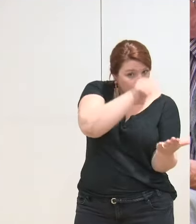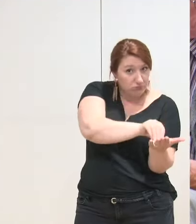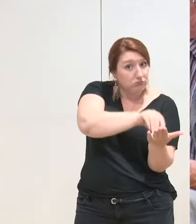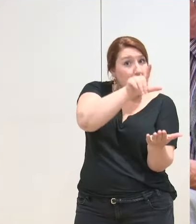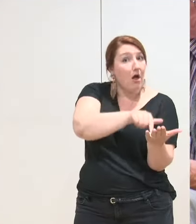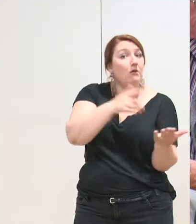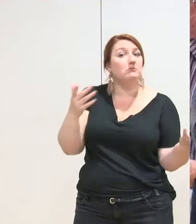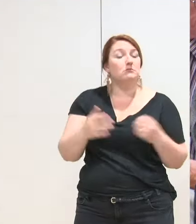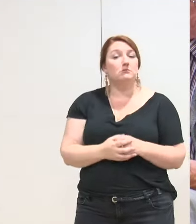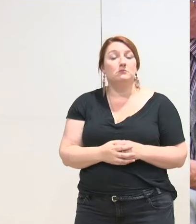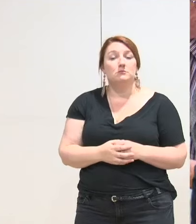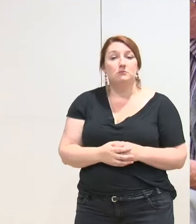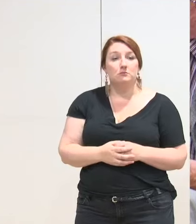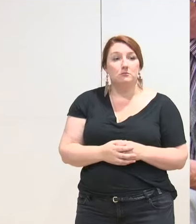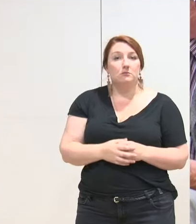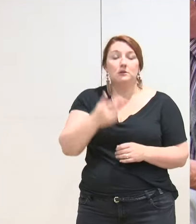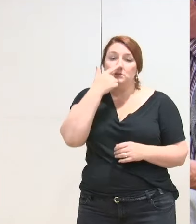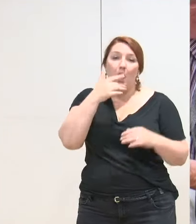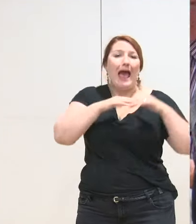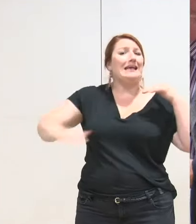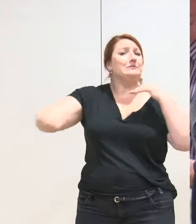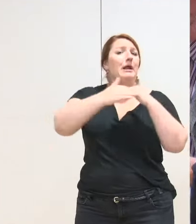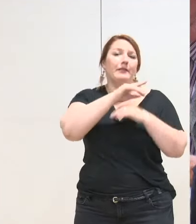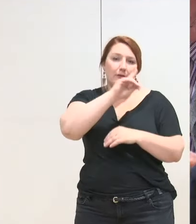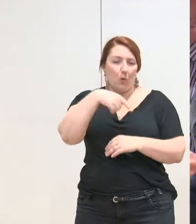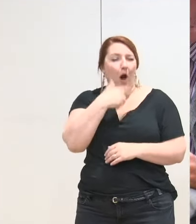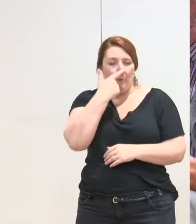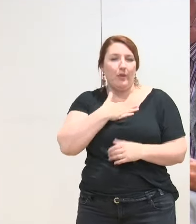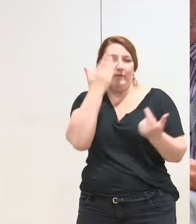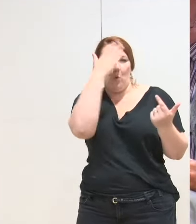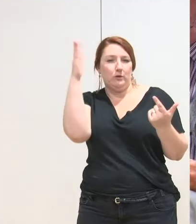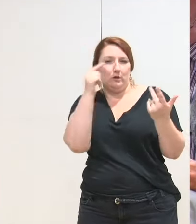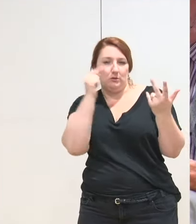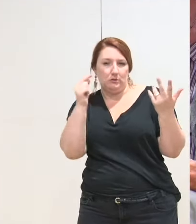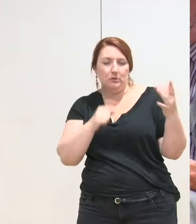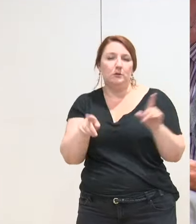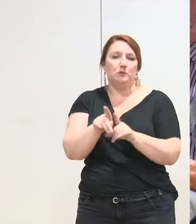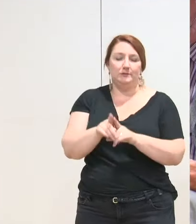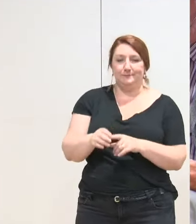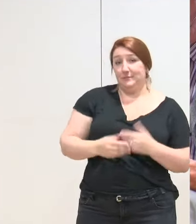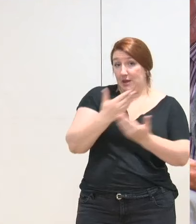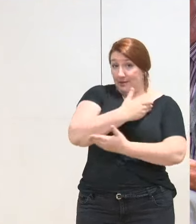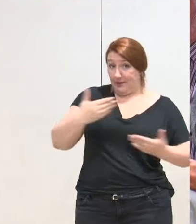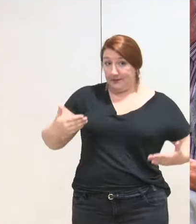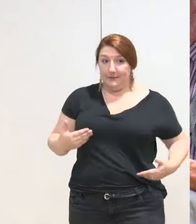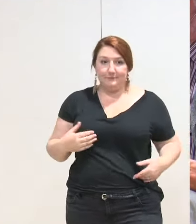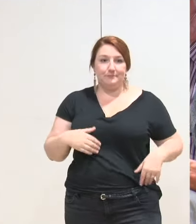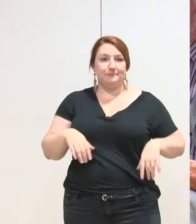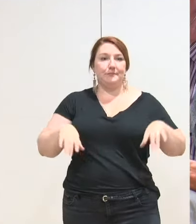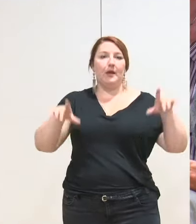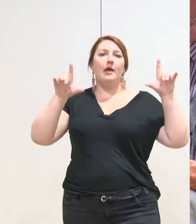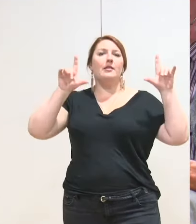remis ça ne doit pas concerner que l'explanade enfin une dernière chose qui concerne aussi les tableaux qui n qui nous ont été